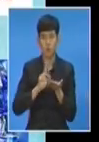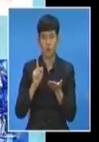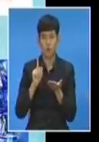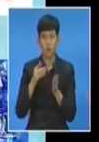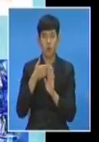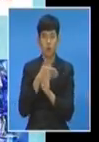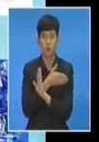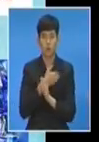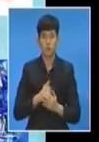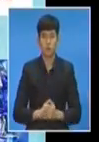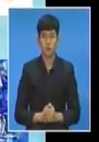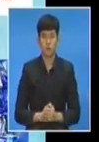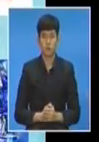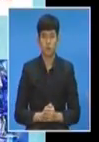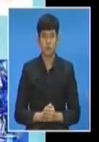นะครับ